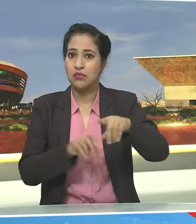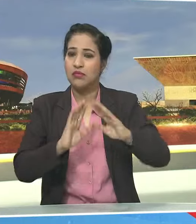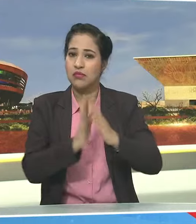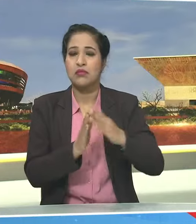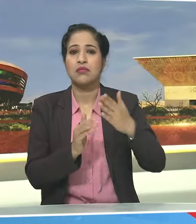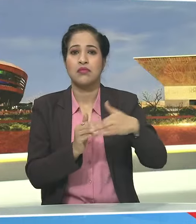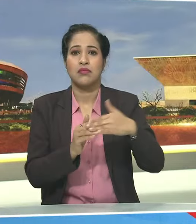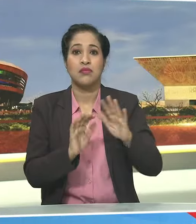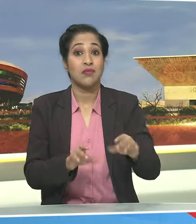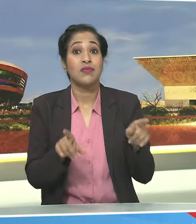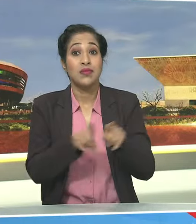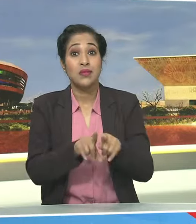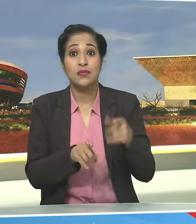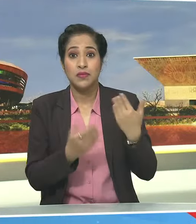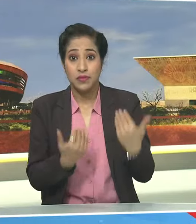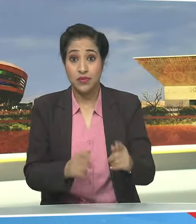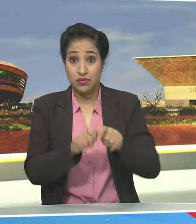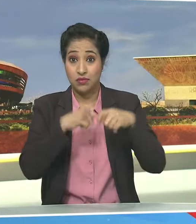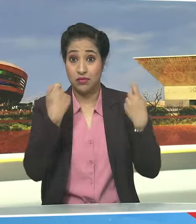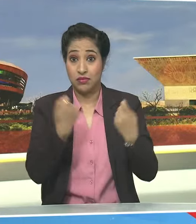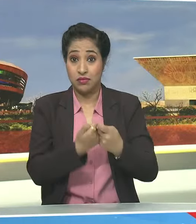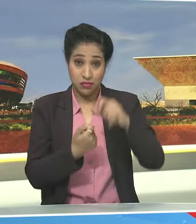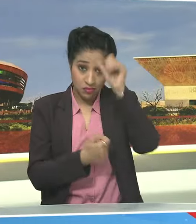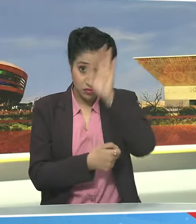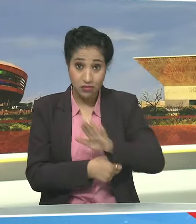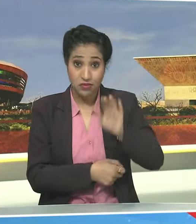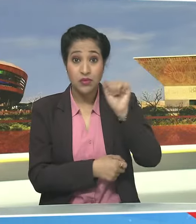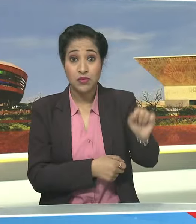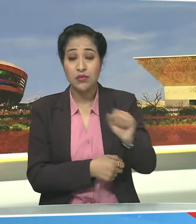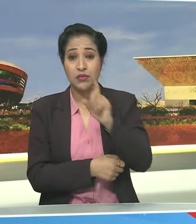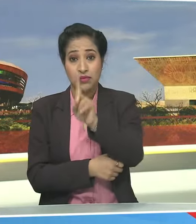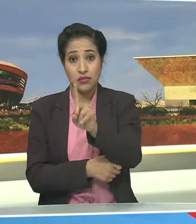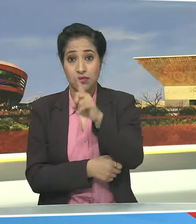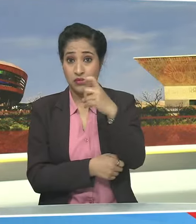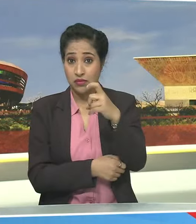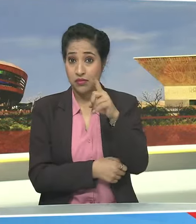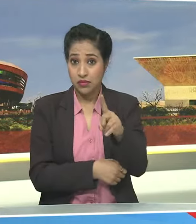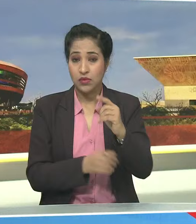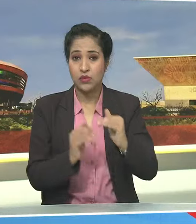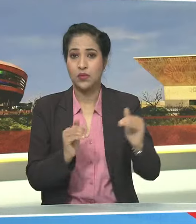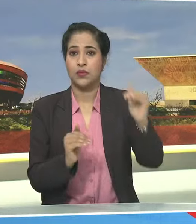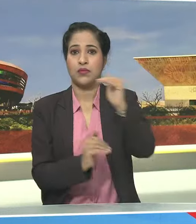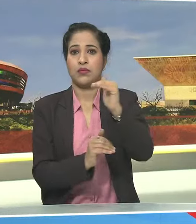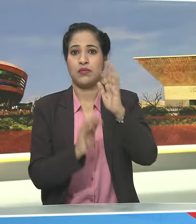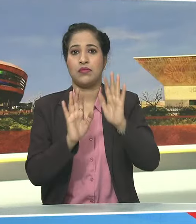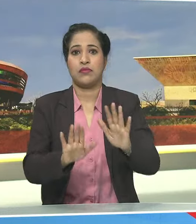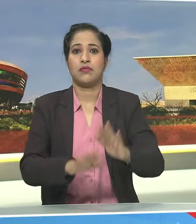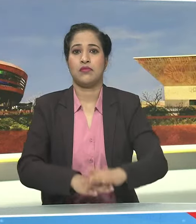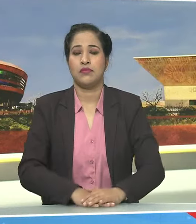है इस प्रकार अब तक टीम इंडिया के पास 1671 रन की बढ़त